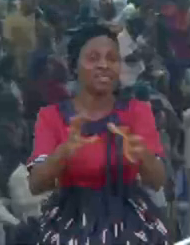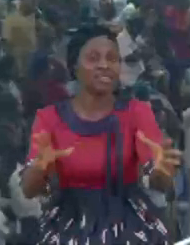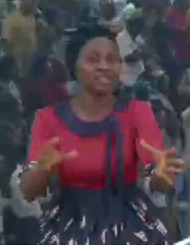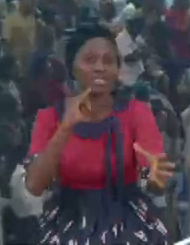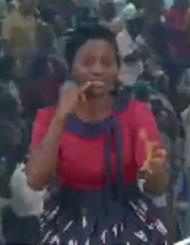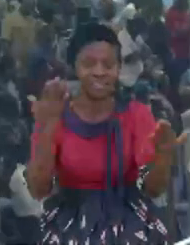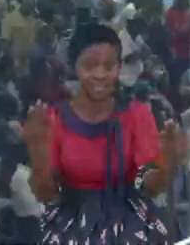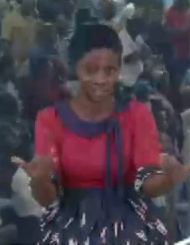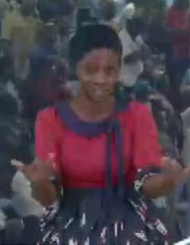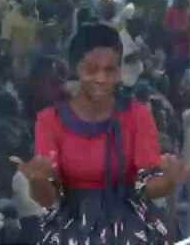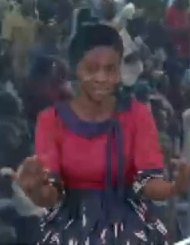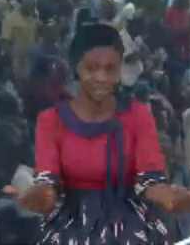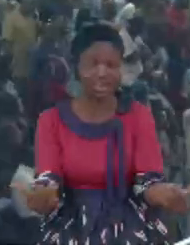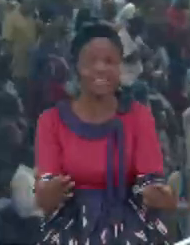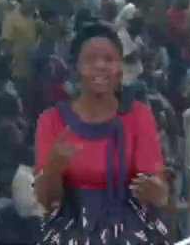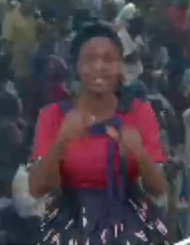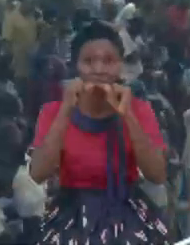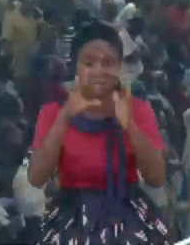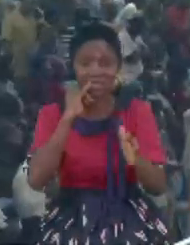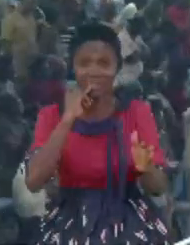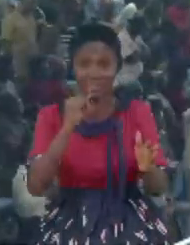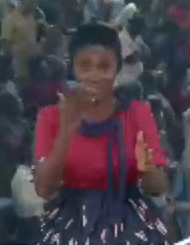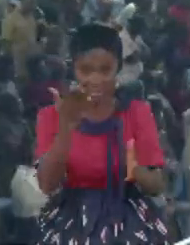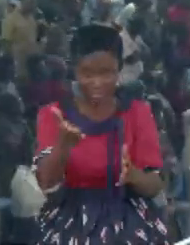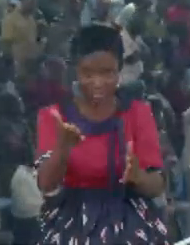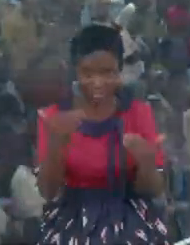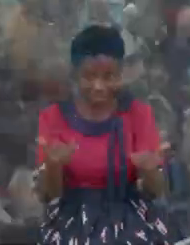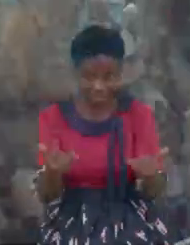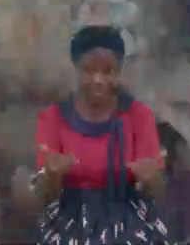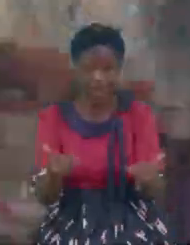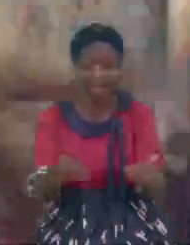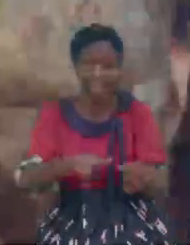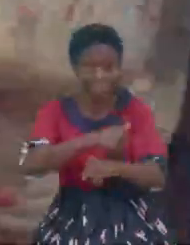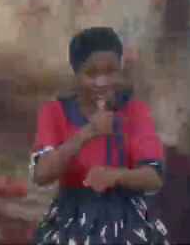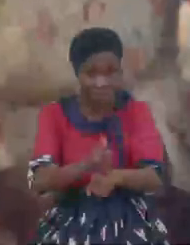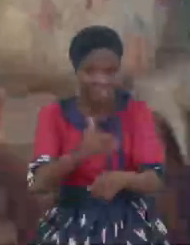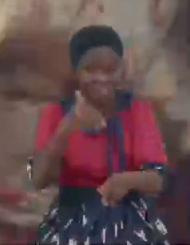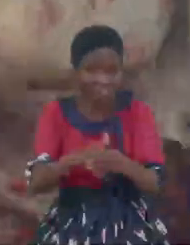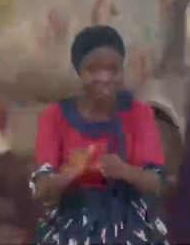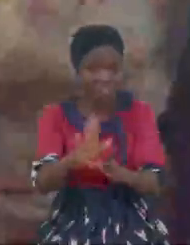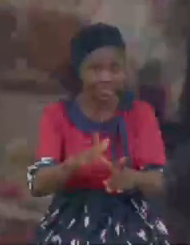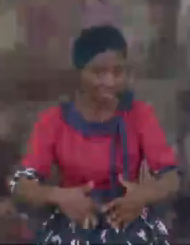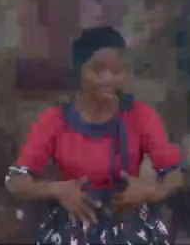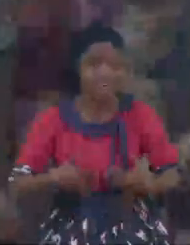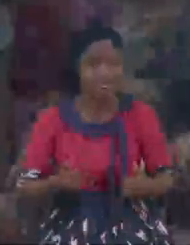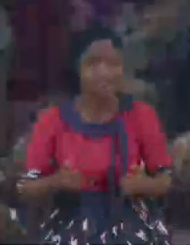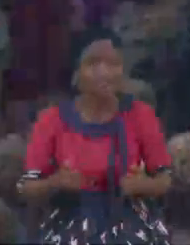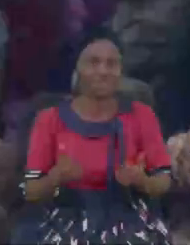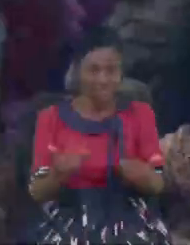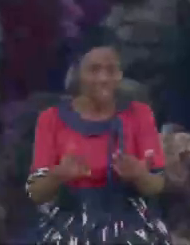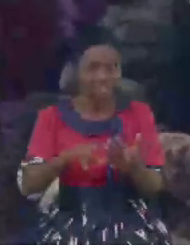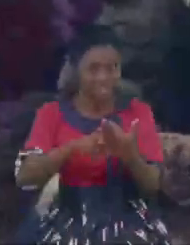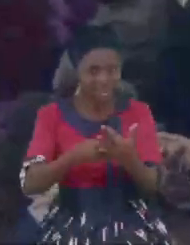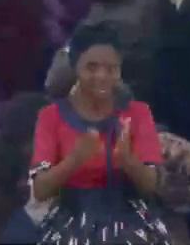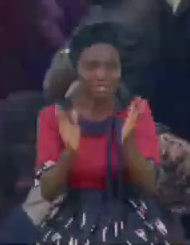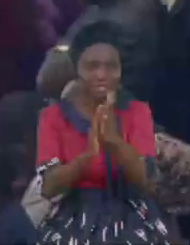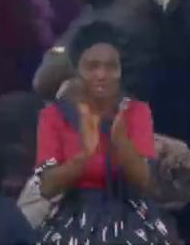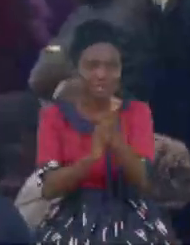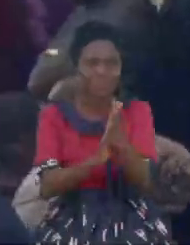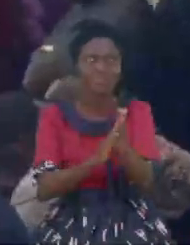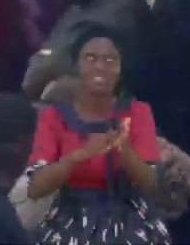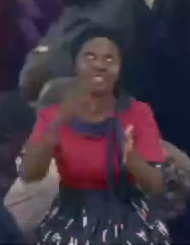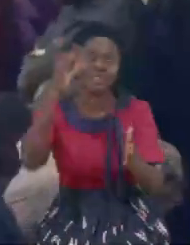sont rompus, la libération est déjà là. La bénédiction est déjà confirmée dans ta vie. Loue le Seigneur